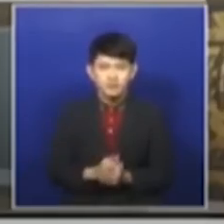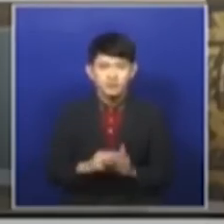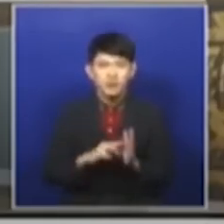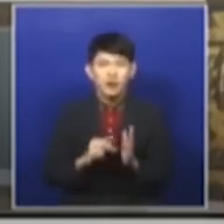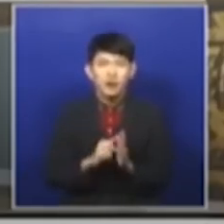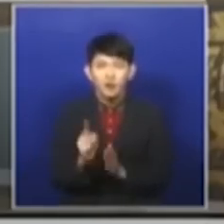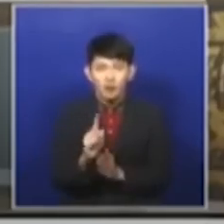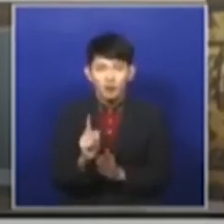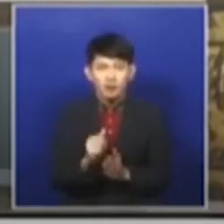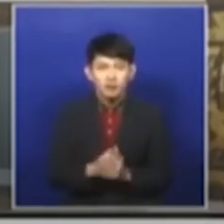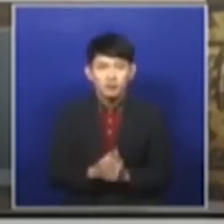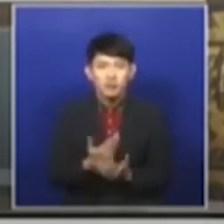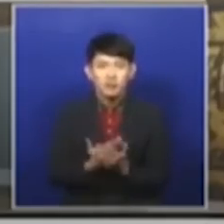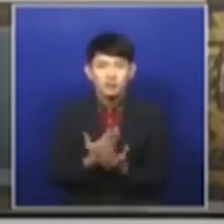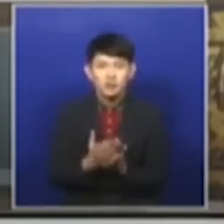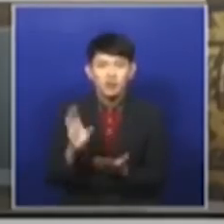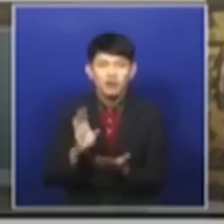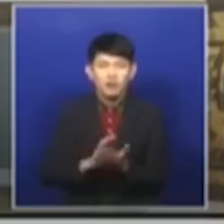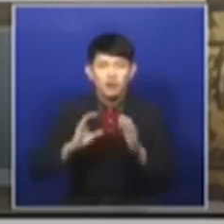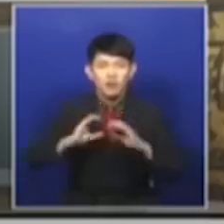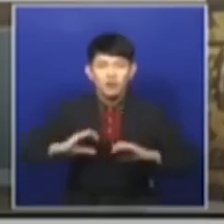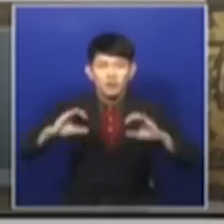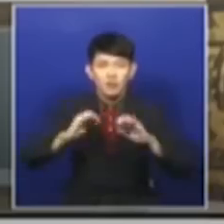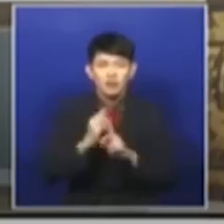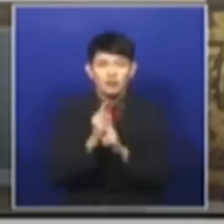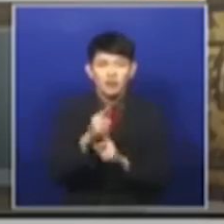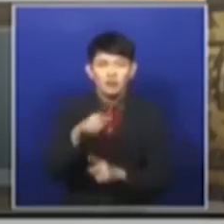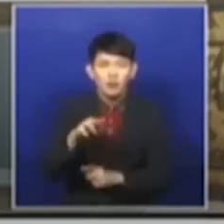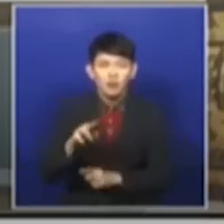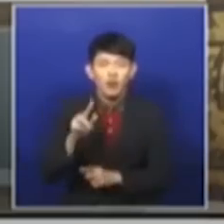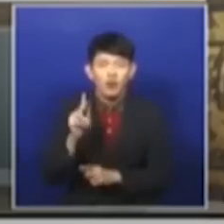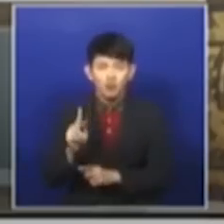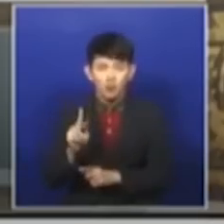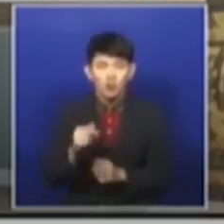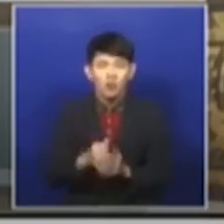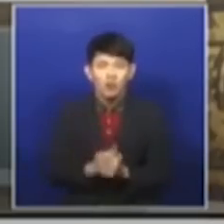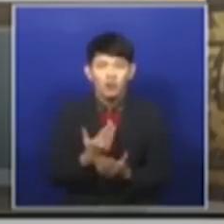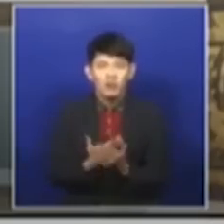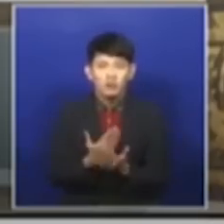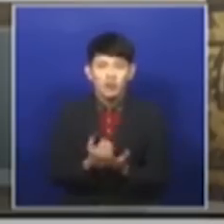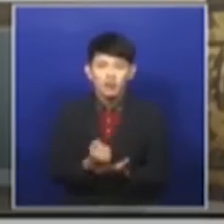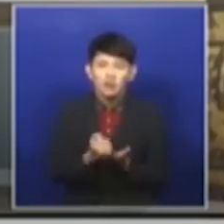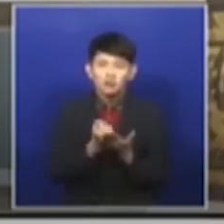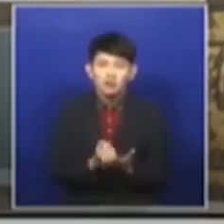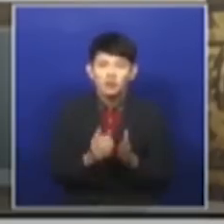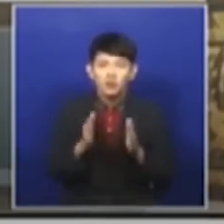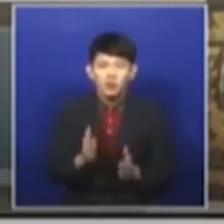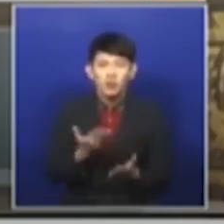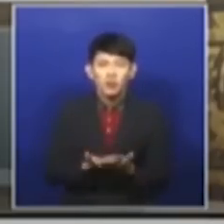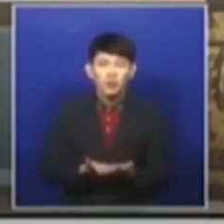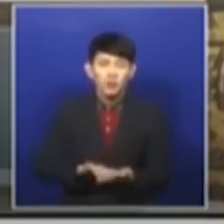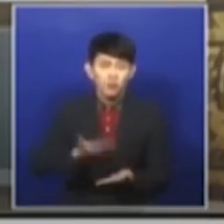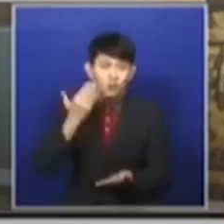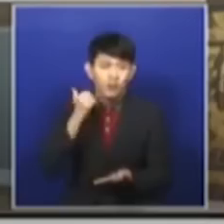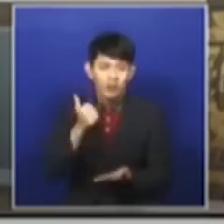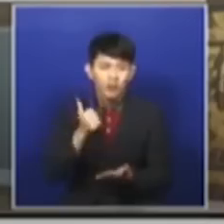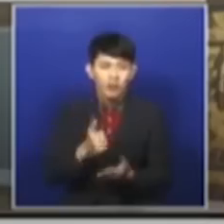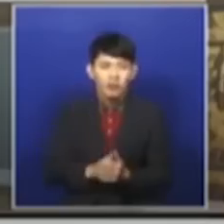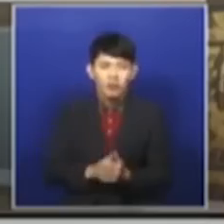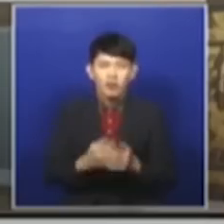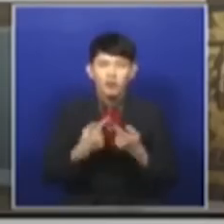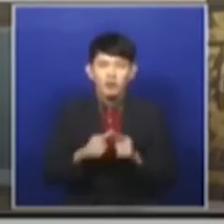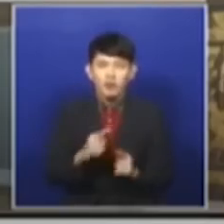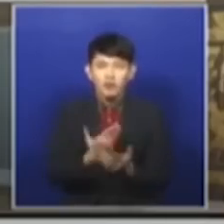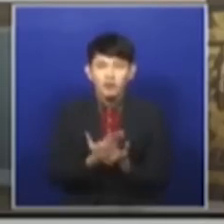แปลว่าวงเงินที่รัฐบาลตั้งตามพ.ร.ก.สามารถอุ้มคนรวยได้เกือบทั้งหมดครับแต่กับว